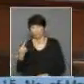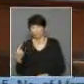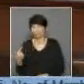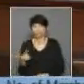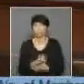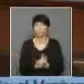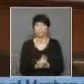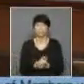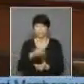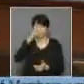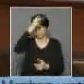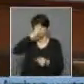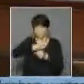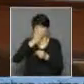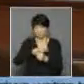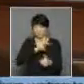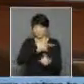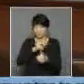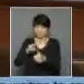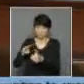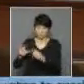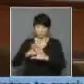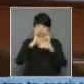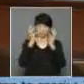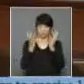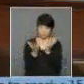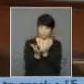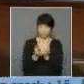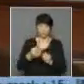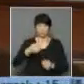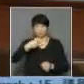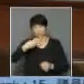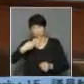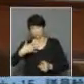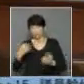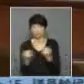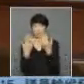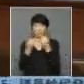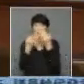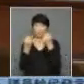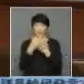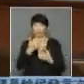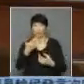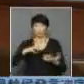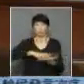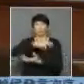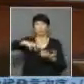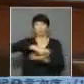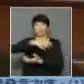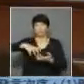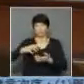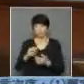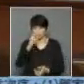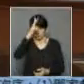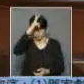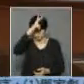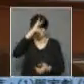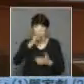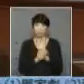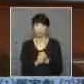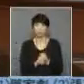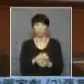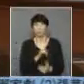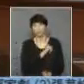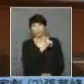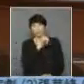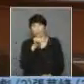受挫，管治的團隊接二連三地出事，亂象百出，已經令到政府要四處撲